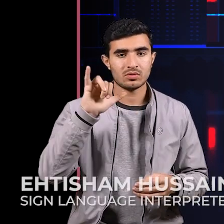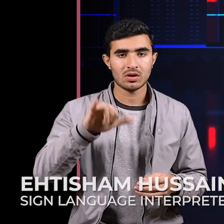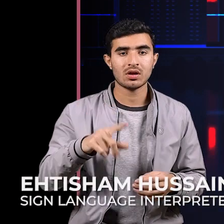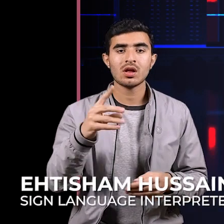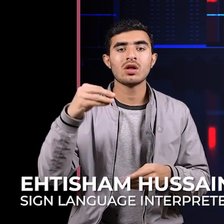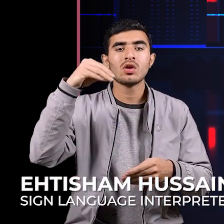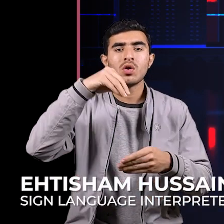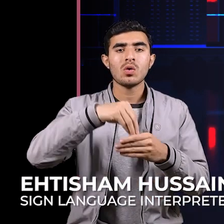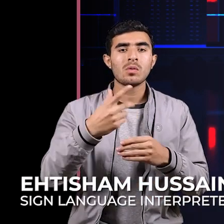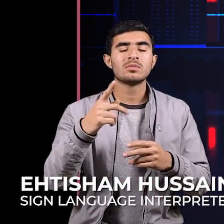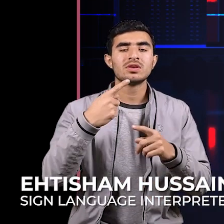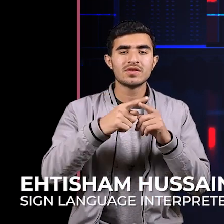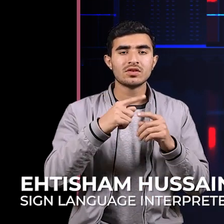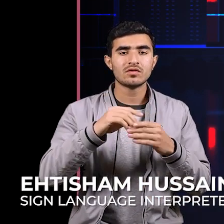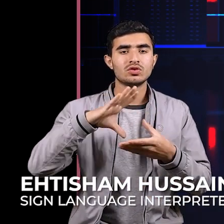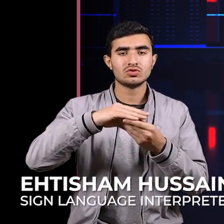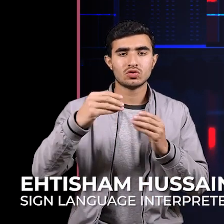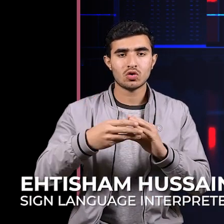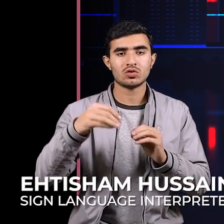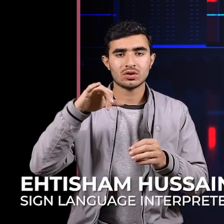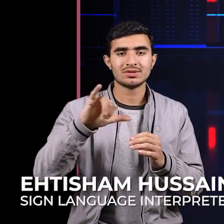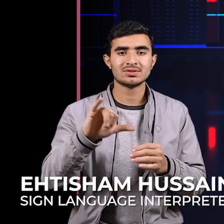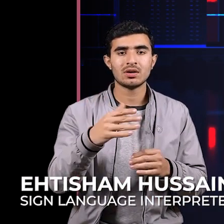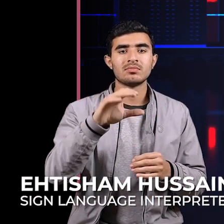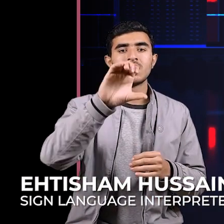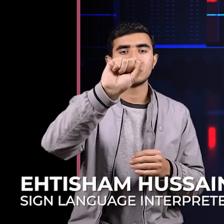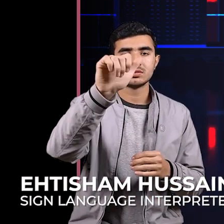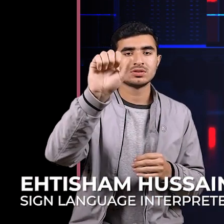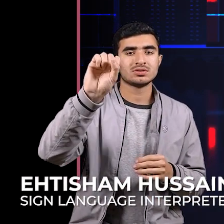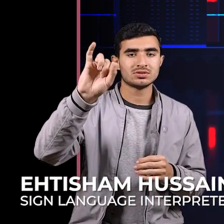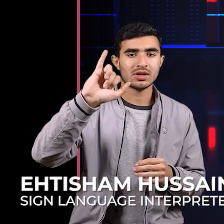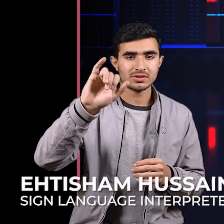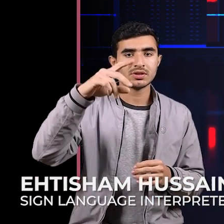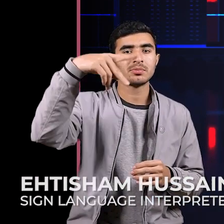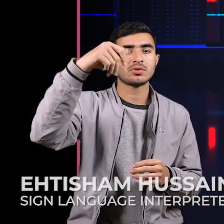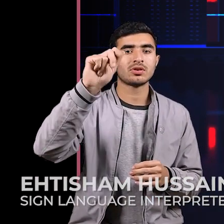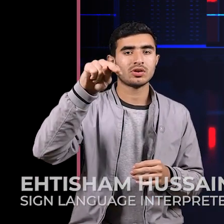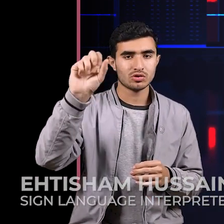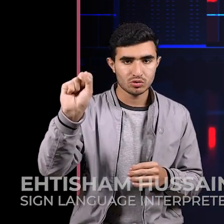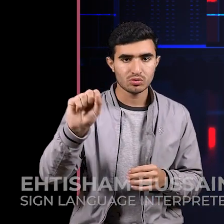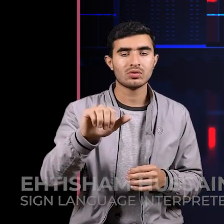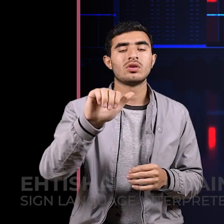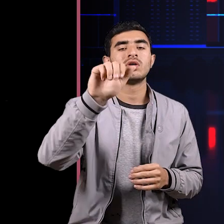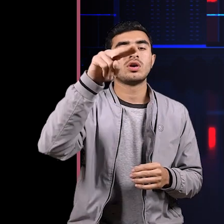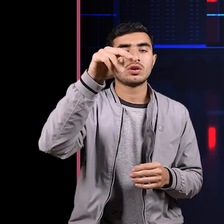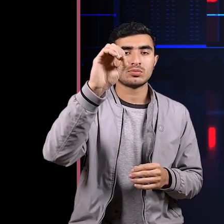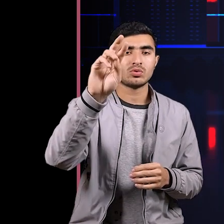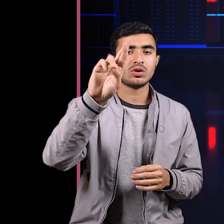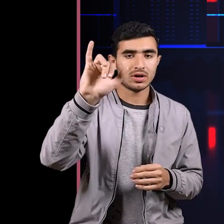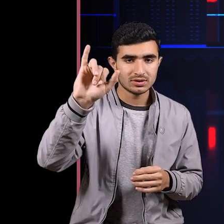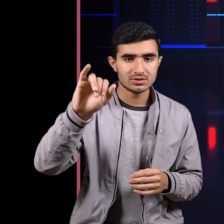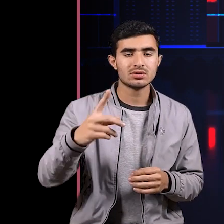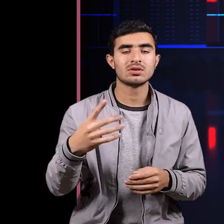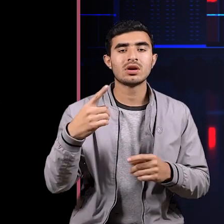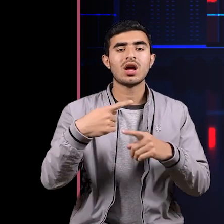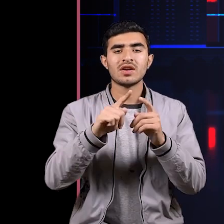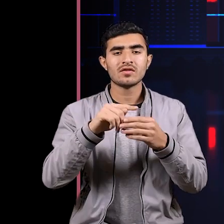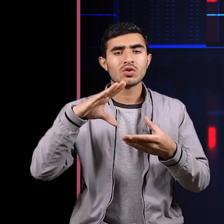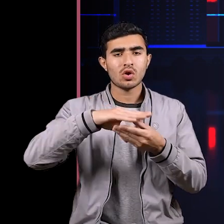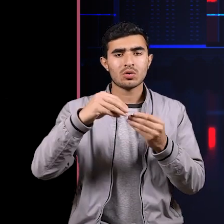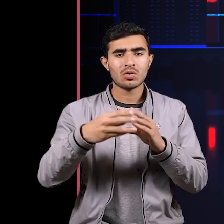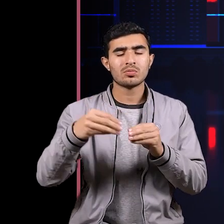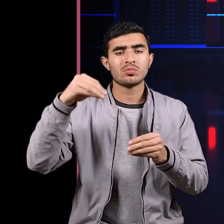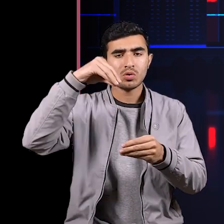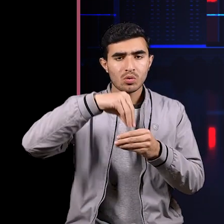जिक्र है उन लाजवाब दास्तानों का जैसे ससी पुनू, उमर मारी, नूरी ड्याम तमाची। इन कहानियों में जिक्र है